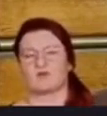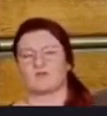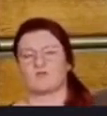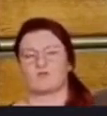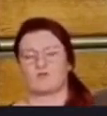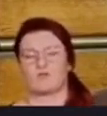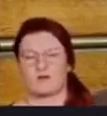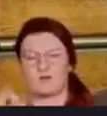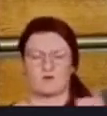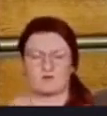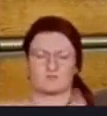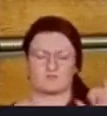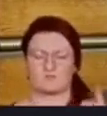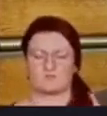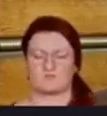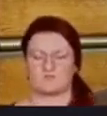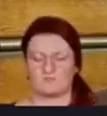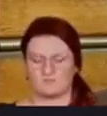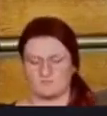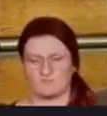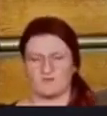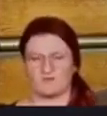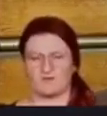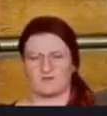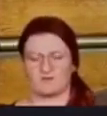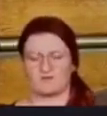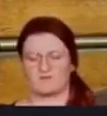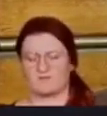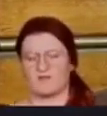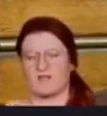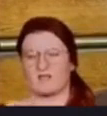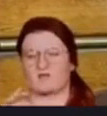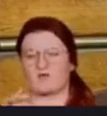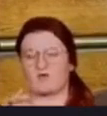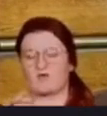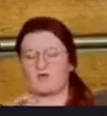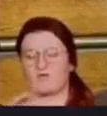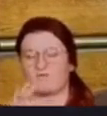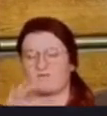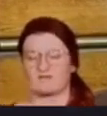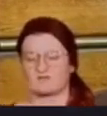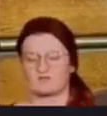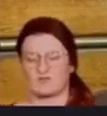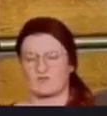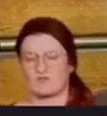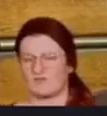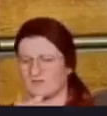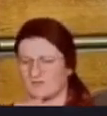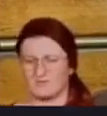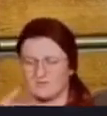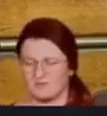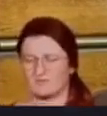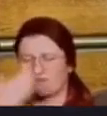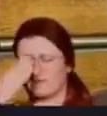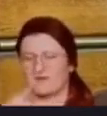hałasu jesteście w stanie dopuścić to, co ekofizjografia wyłącza? I logika, i wcześniejsze wasze decyzje, czyli bardzo